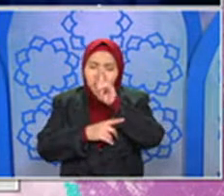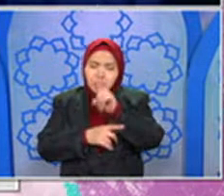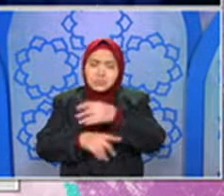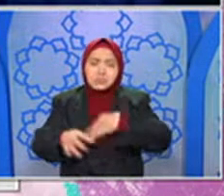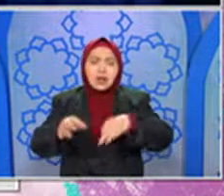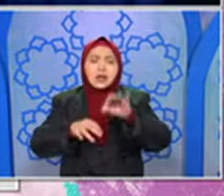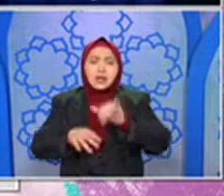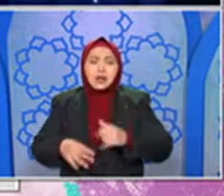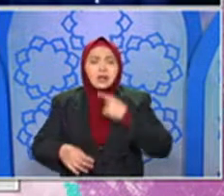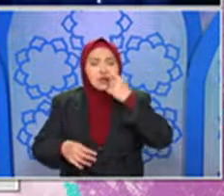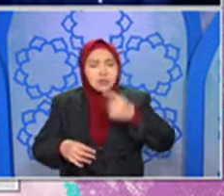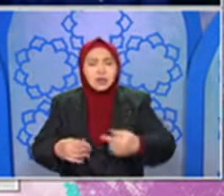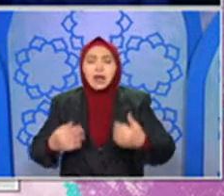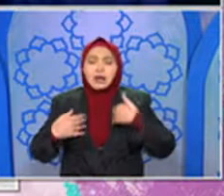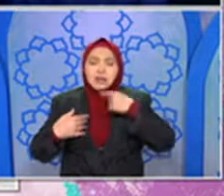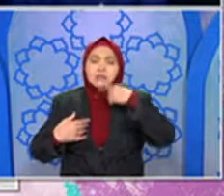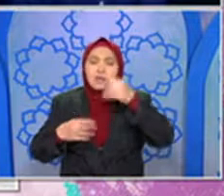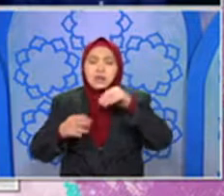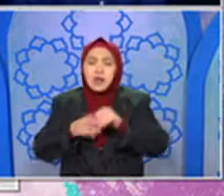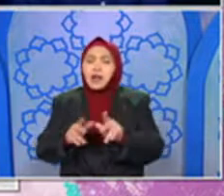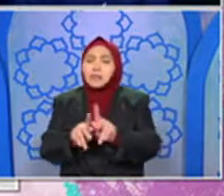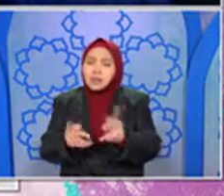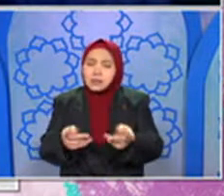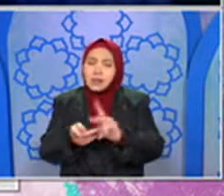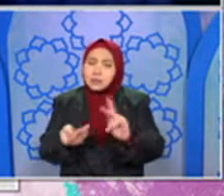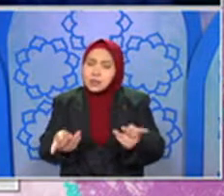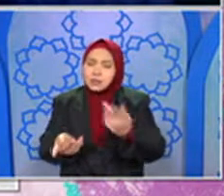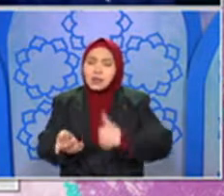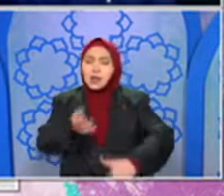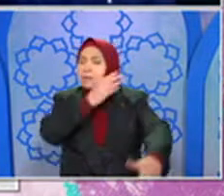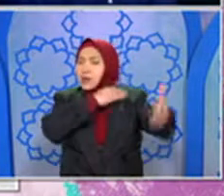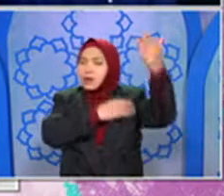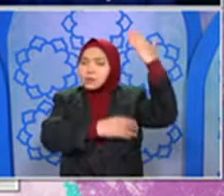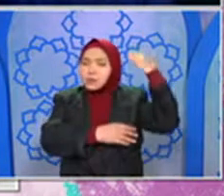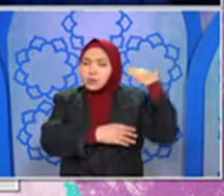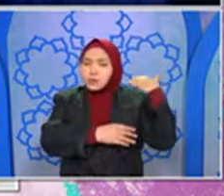إن هذا لفي الصحف الأولى